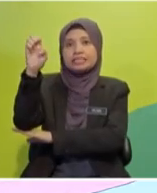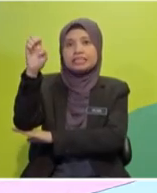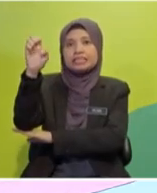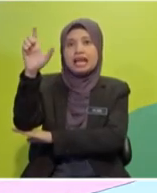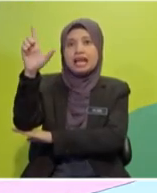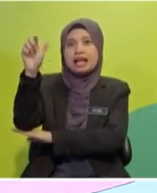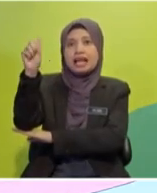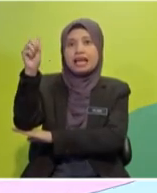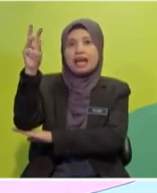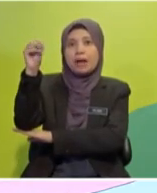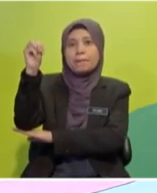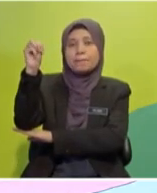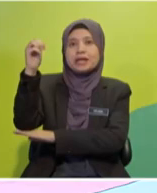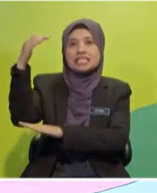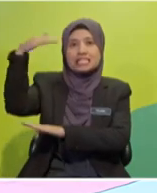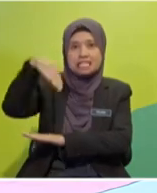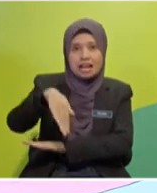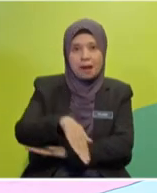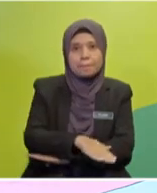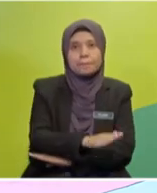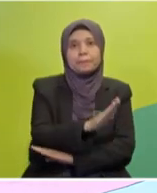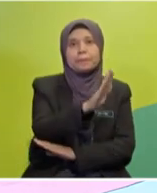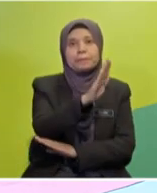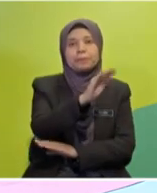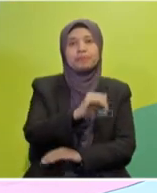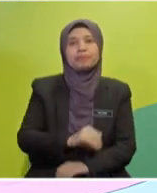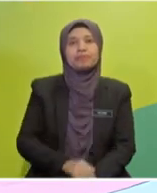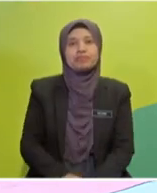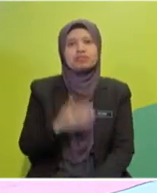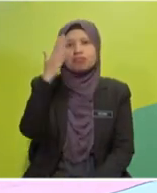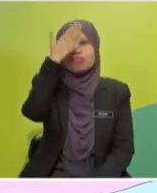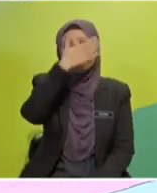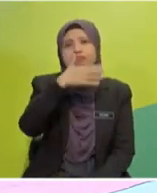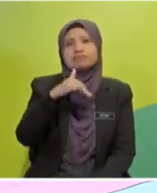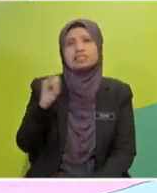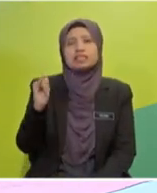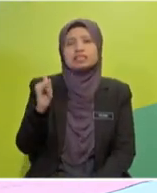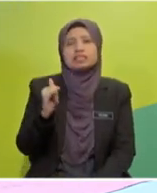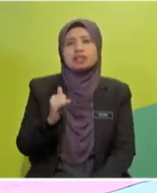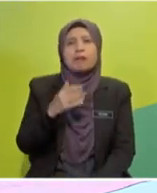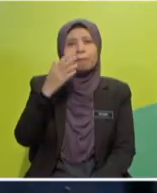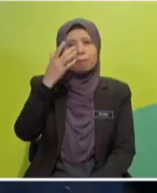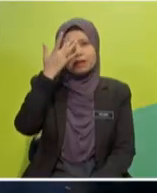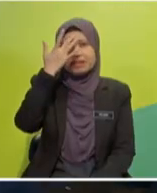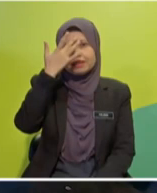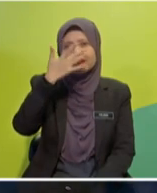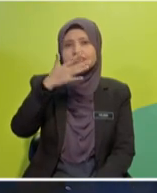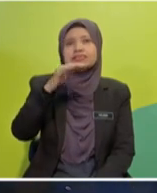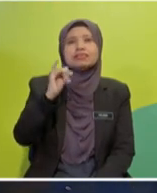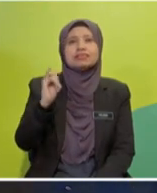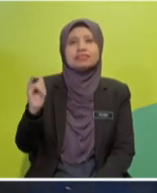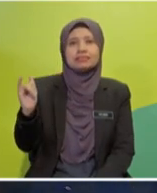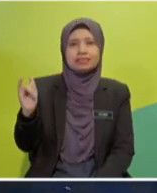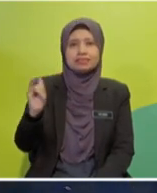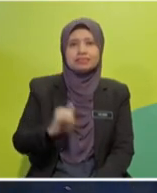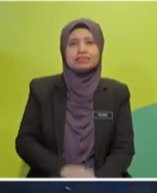S-E-S-E-L-A-M LAM Kapal selam. Oh, cantiknya. Wow, pandainya. Ya,